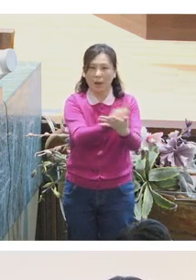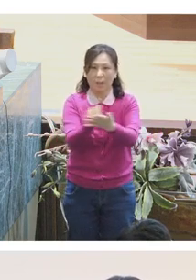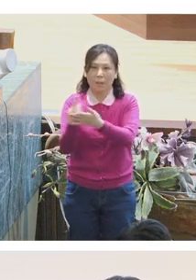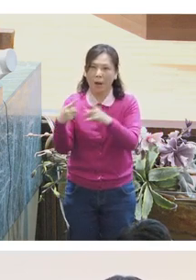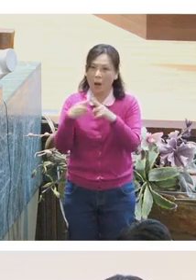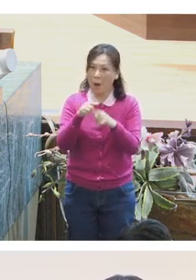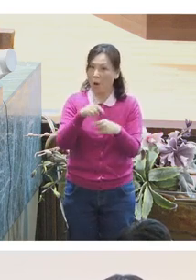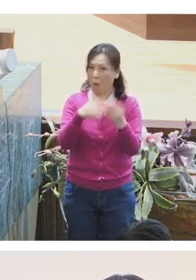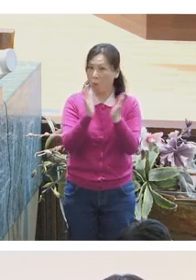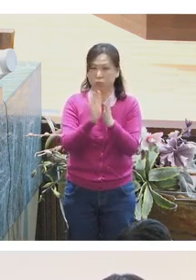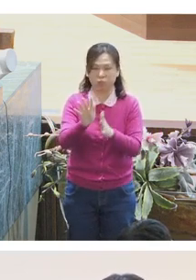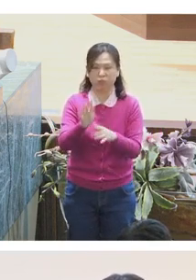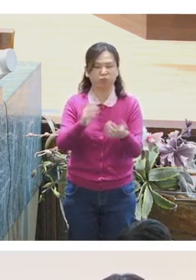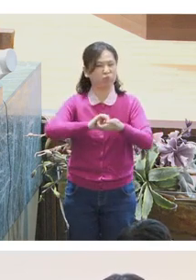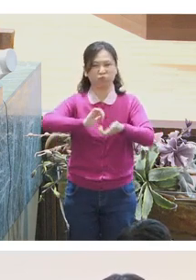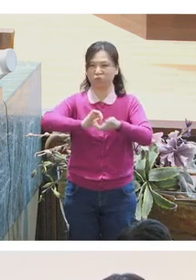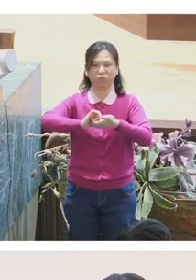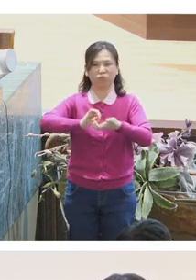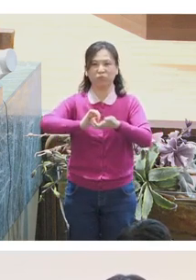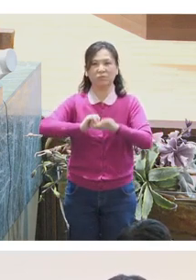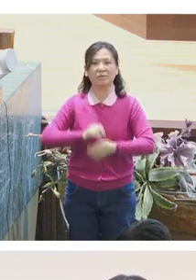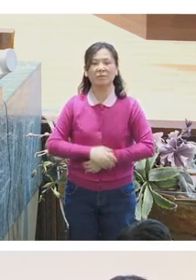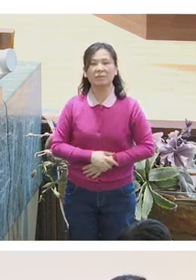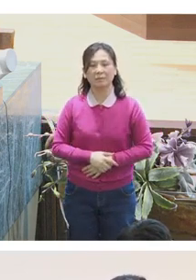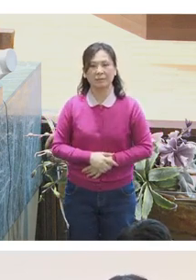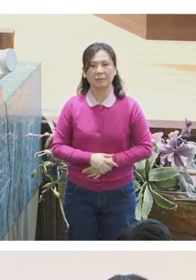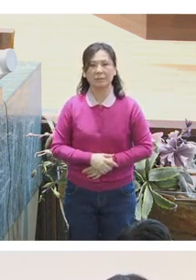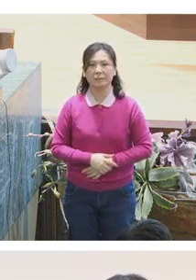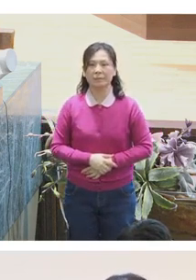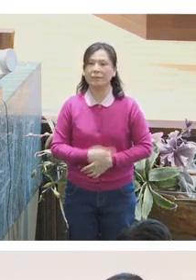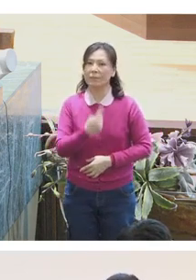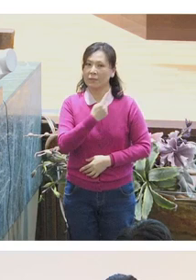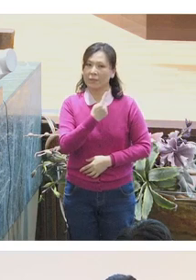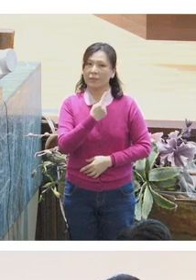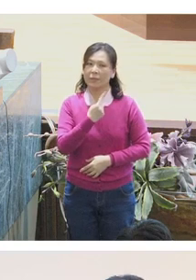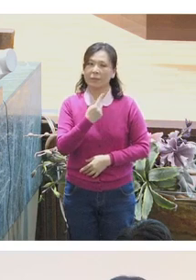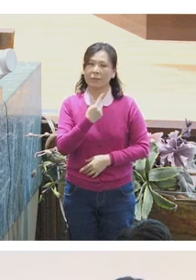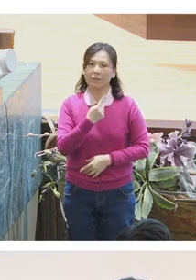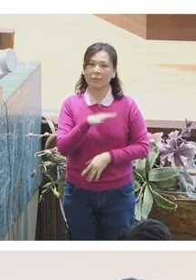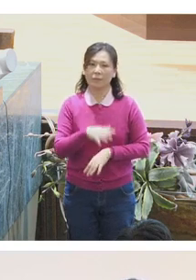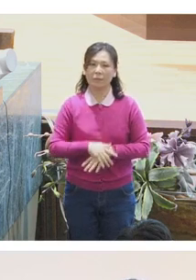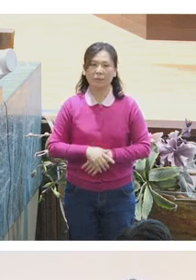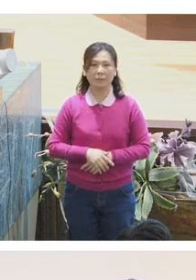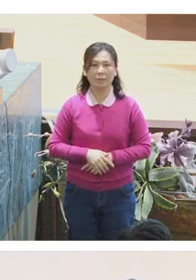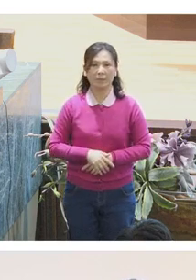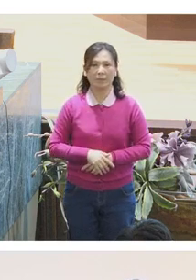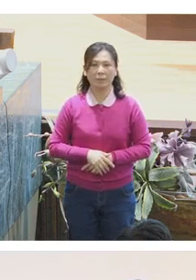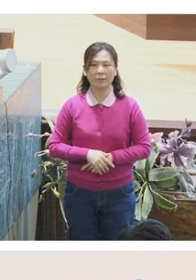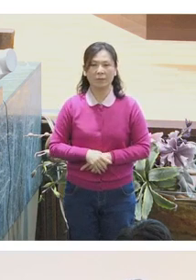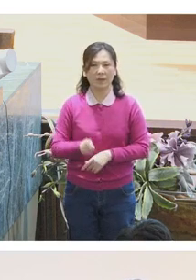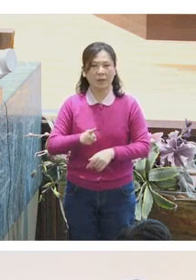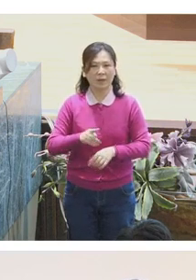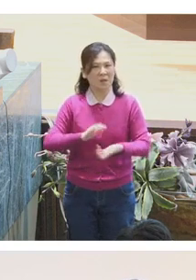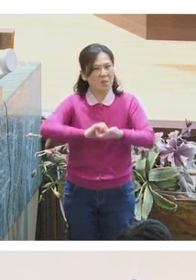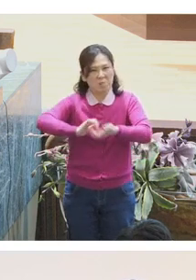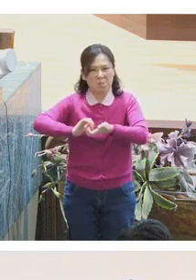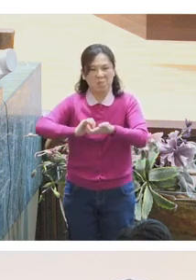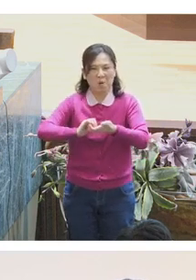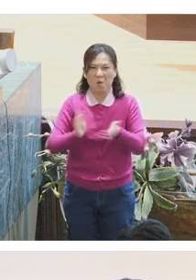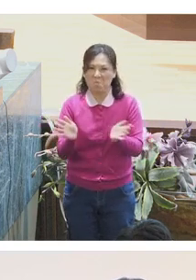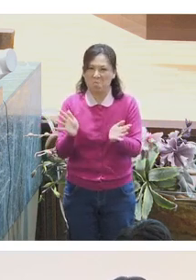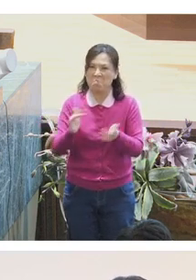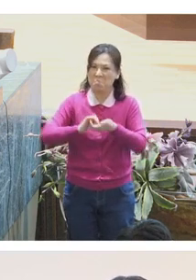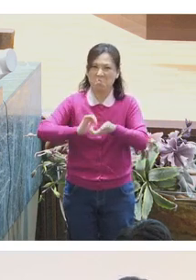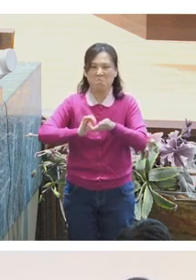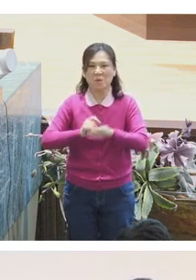不是每种人都有。那它这个它的边界也是比较流动跟不是那么确定的。可是当他们这